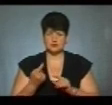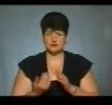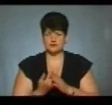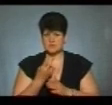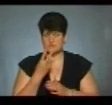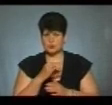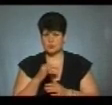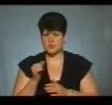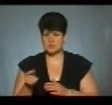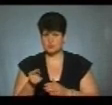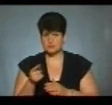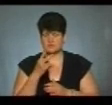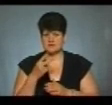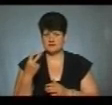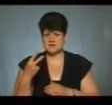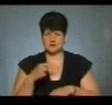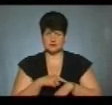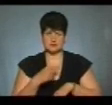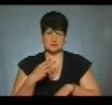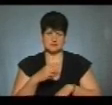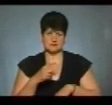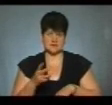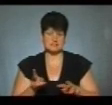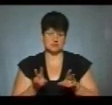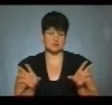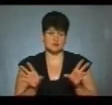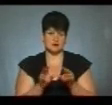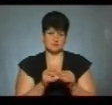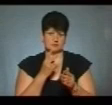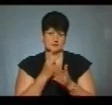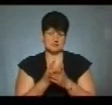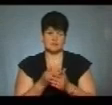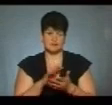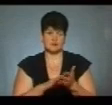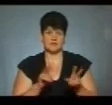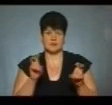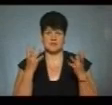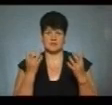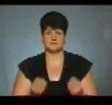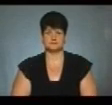новин на UA Тернопіль. Дивіться о 20:30 і залишайтеся з нами далі в ефірі «Тема дня».